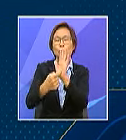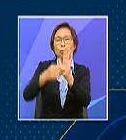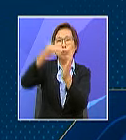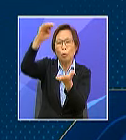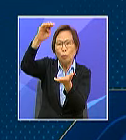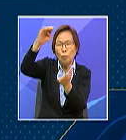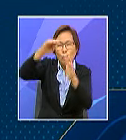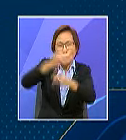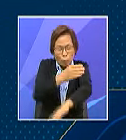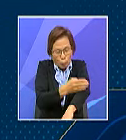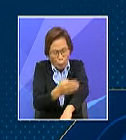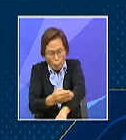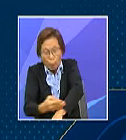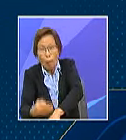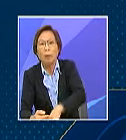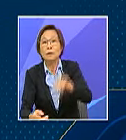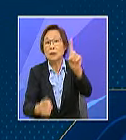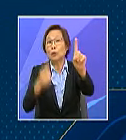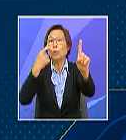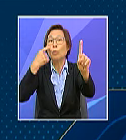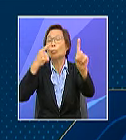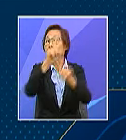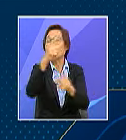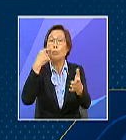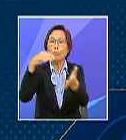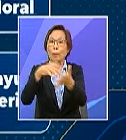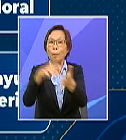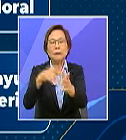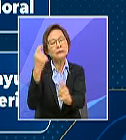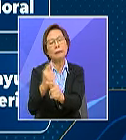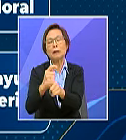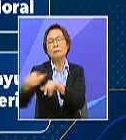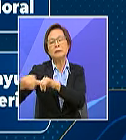dan satu mata pelajaran kekal seperti Mandau